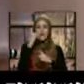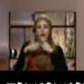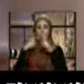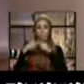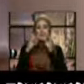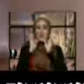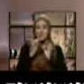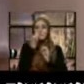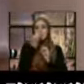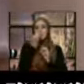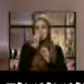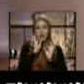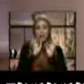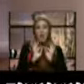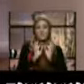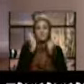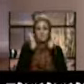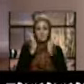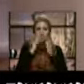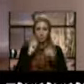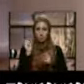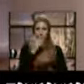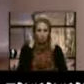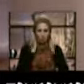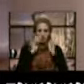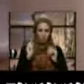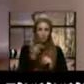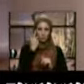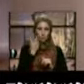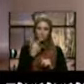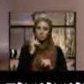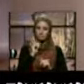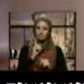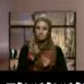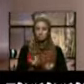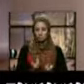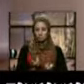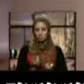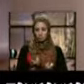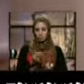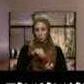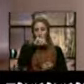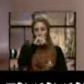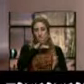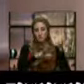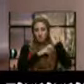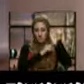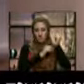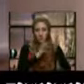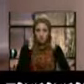ان يعني الصلاة كلها كروتة ونقرا كنقر الغراب في الرمة، قال عليه الصلاة والسلام لمن صلى